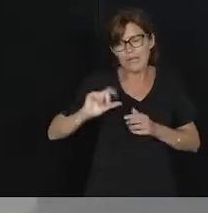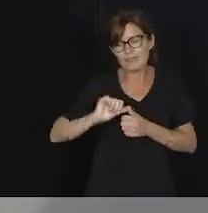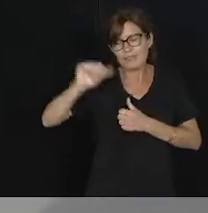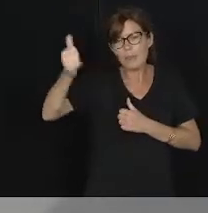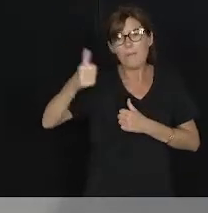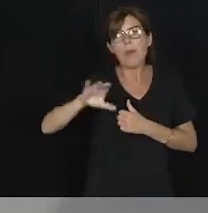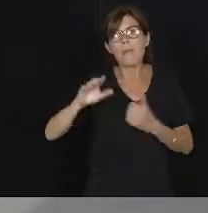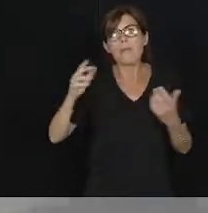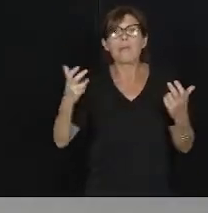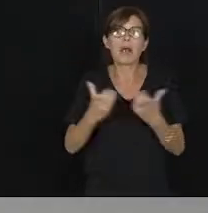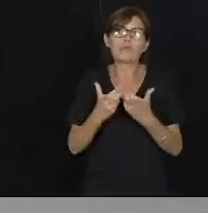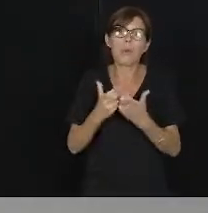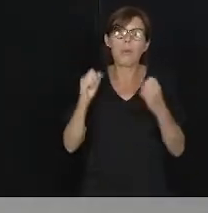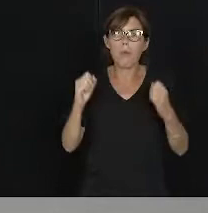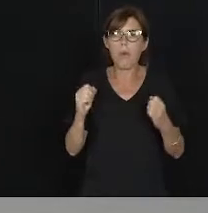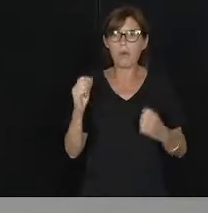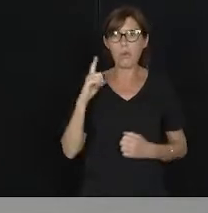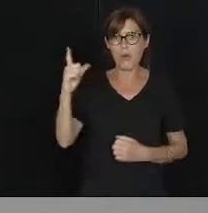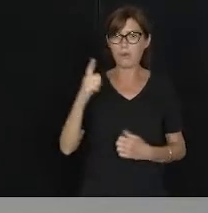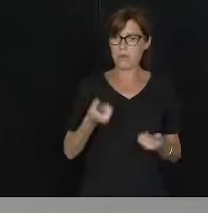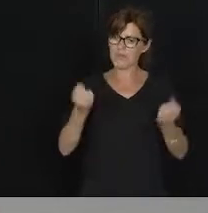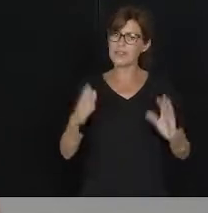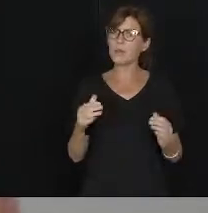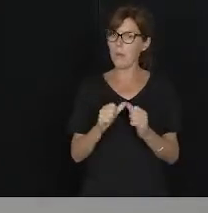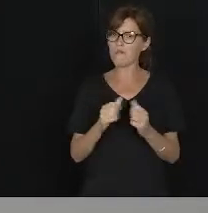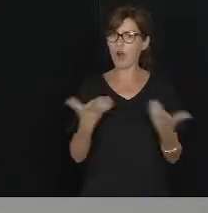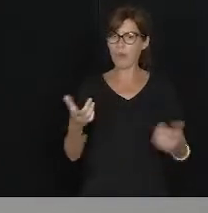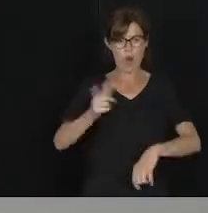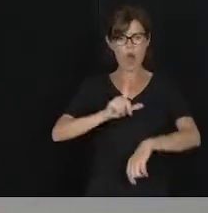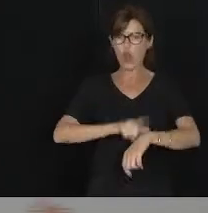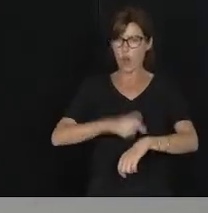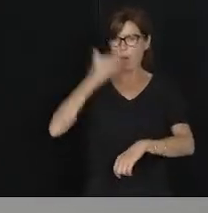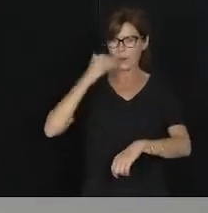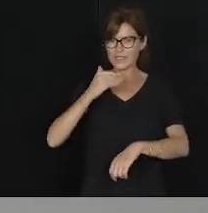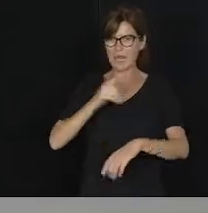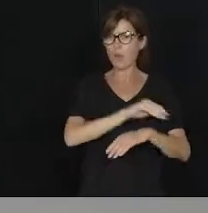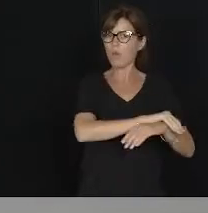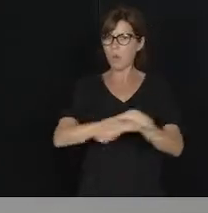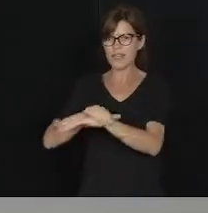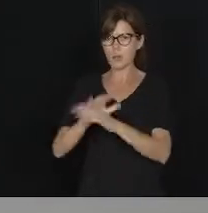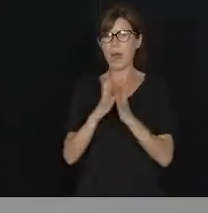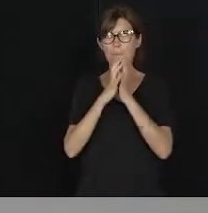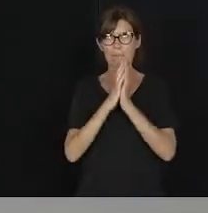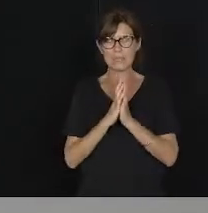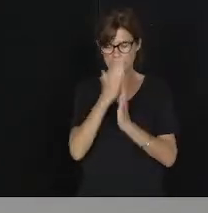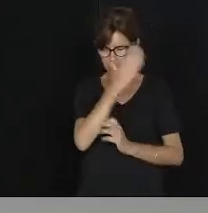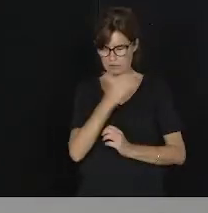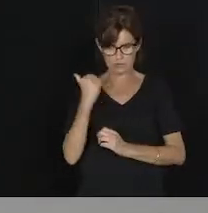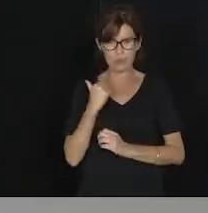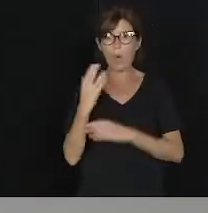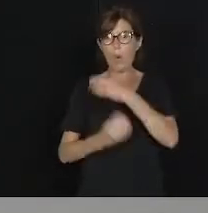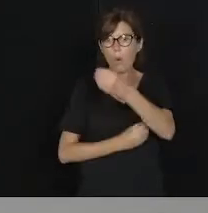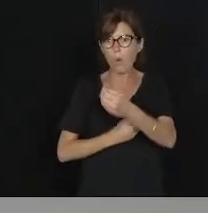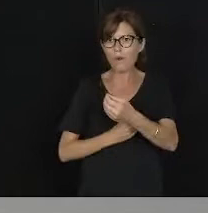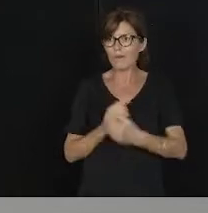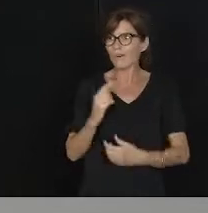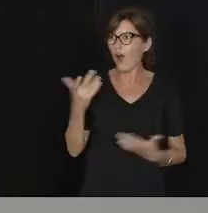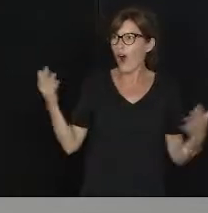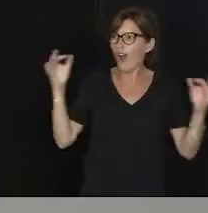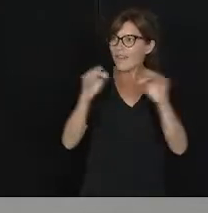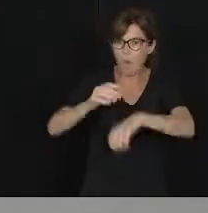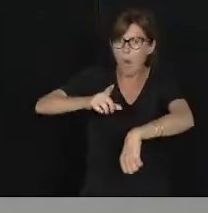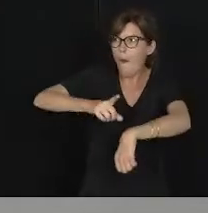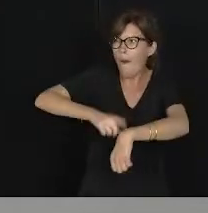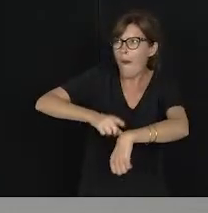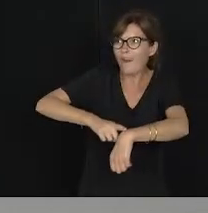s'agir de prier à heure fixe, de se donner une heure pour regarder la lune ou les étoiles, ou de